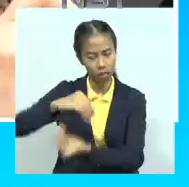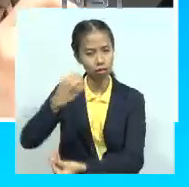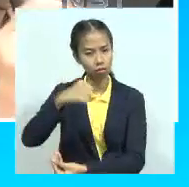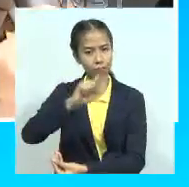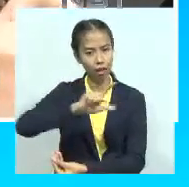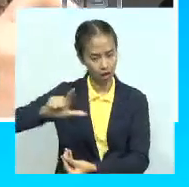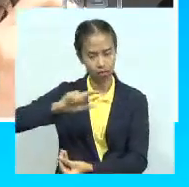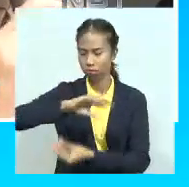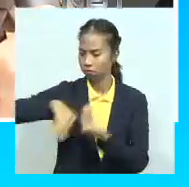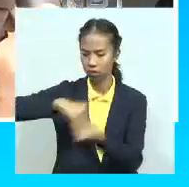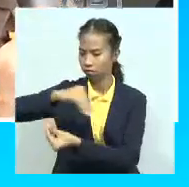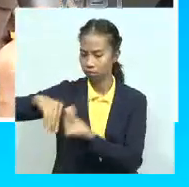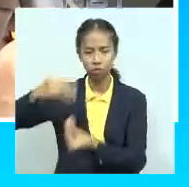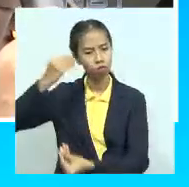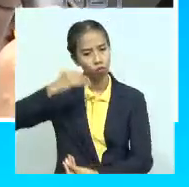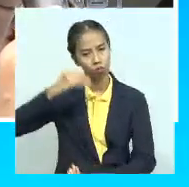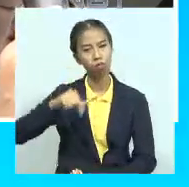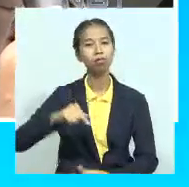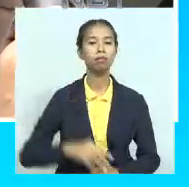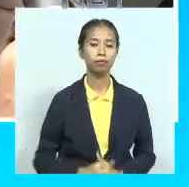ะครับ